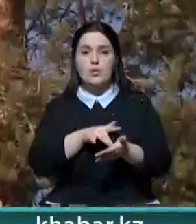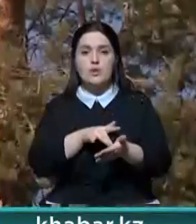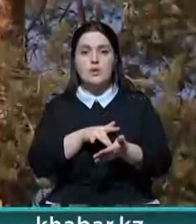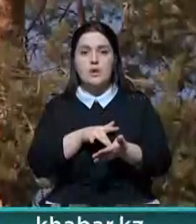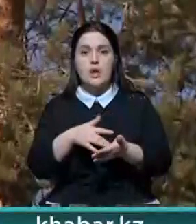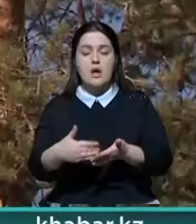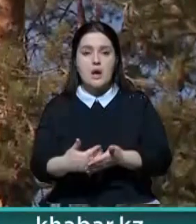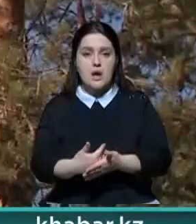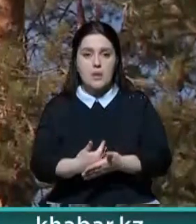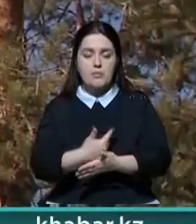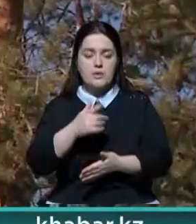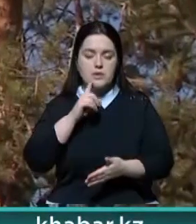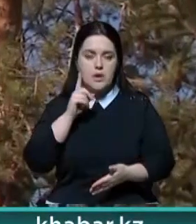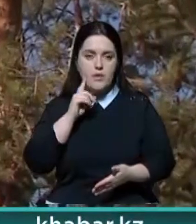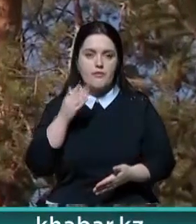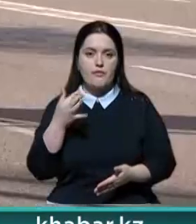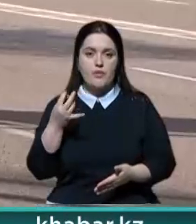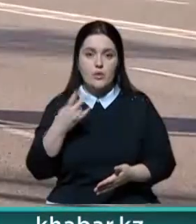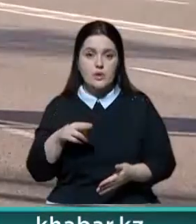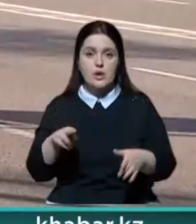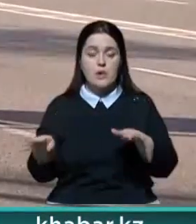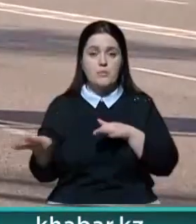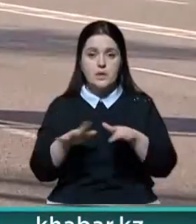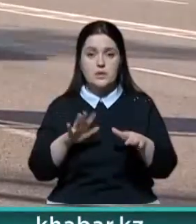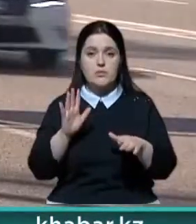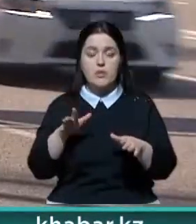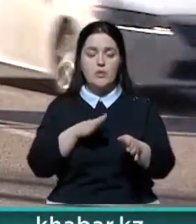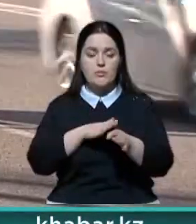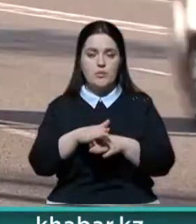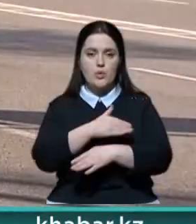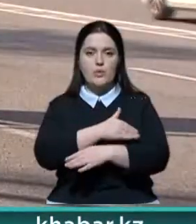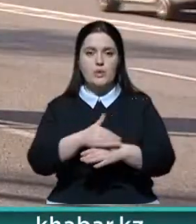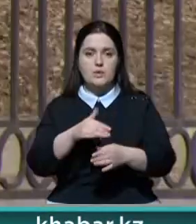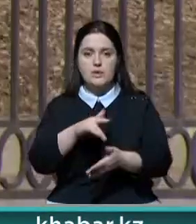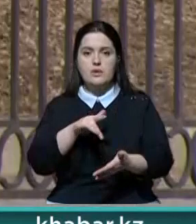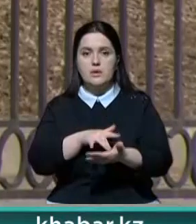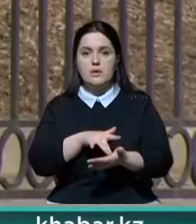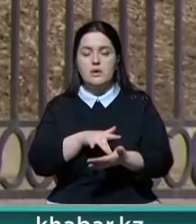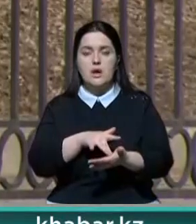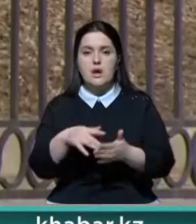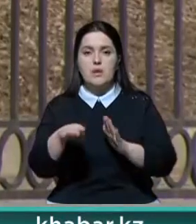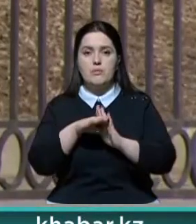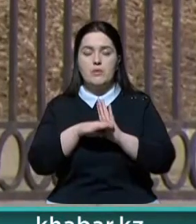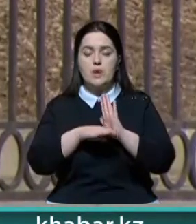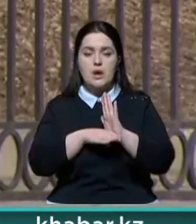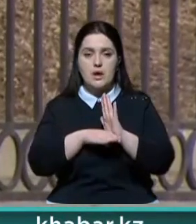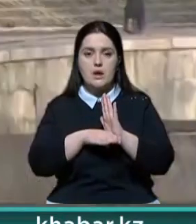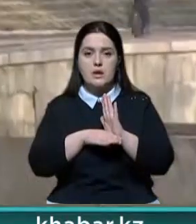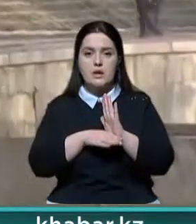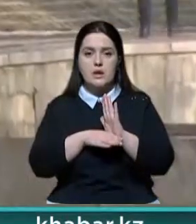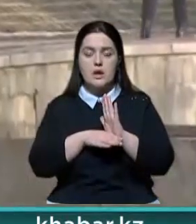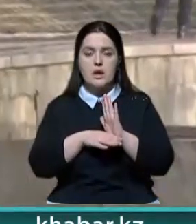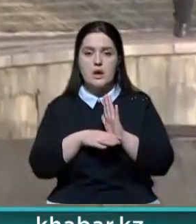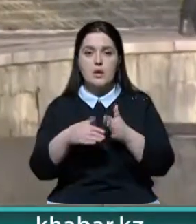предусмотрено обновление зеленого фонда. Этот процесс охватит почти все улицы мегаполиса. А в рамках программы полицентричности будут